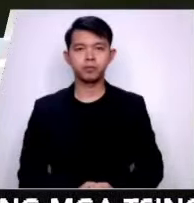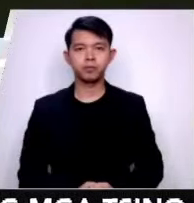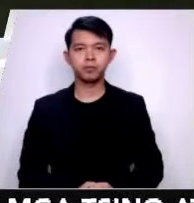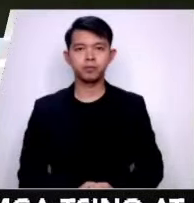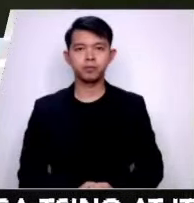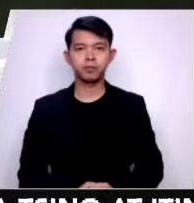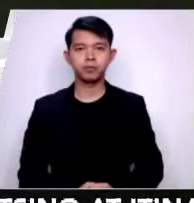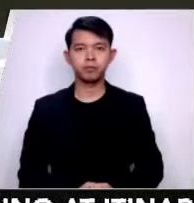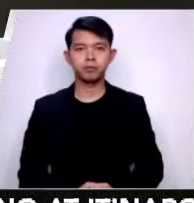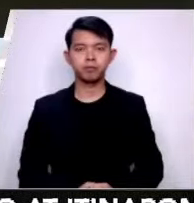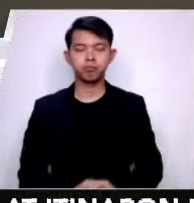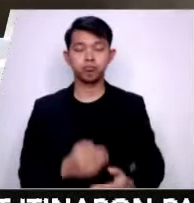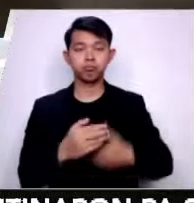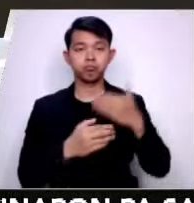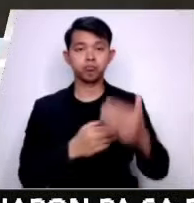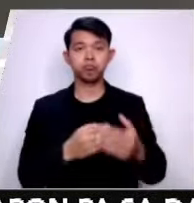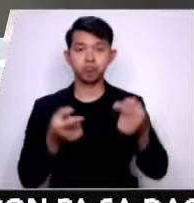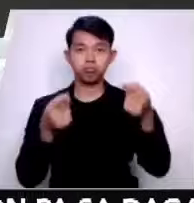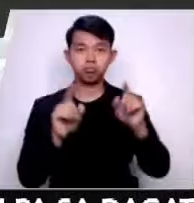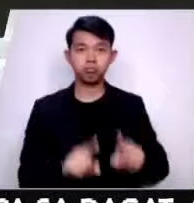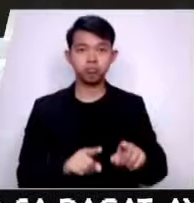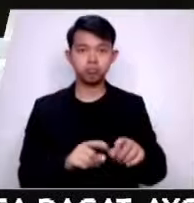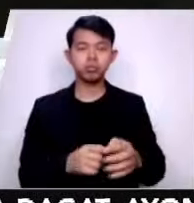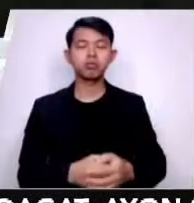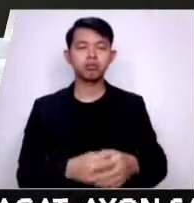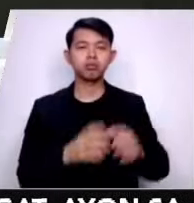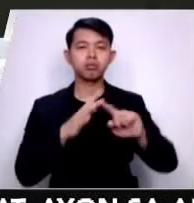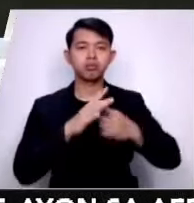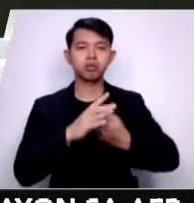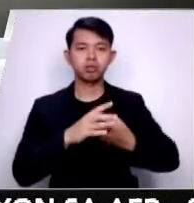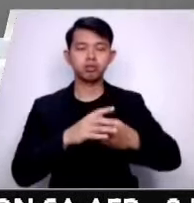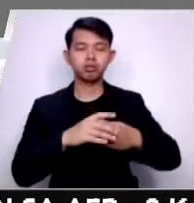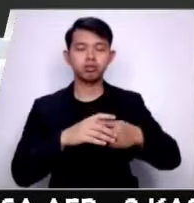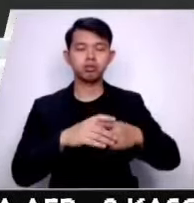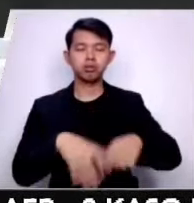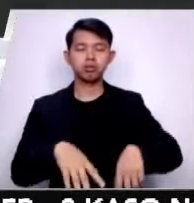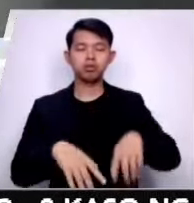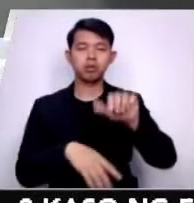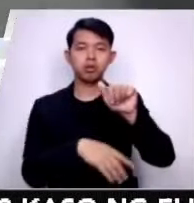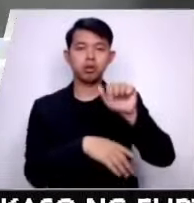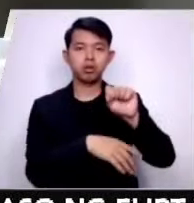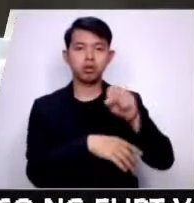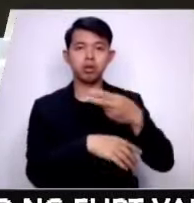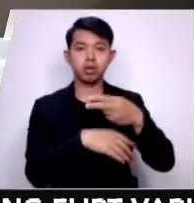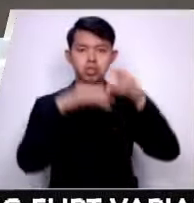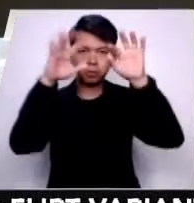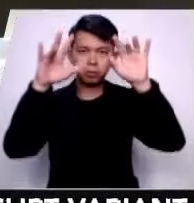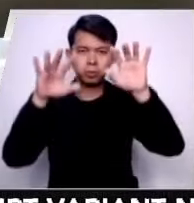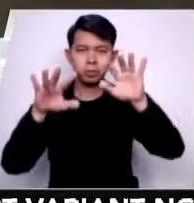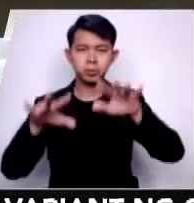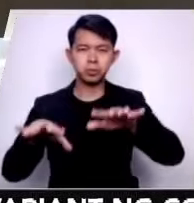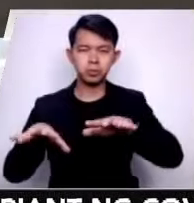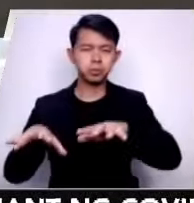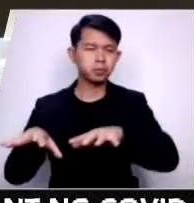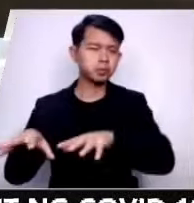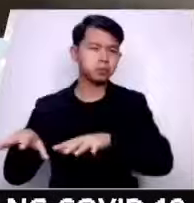Maya-maya, nagbagsakan na ang mga abo sa mga kalapit na komunidad gaya ng barangay Kabagnaan sa bayan ng La